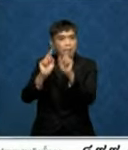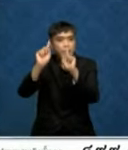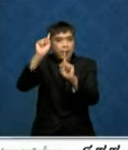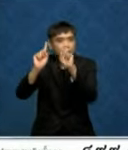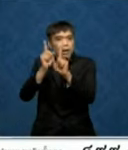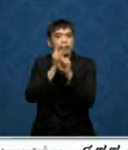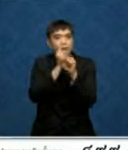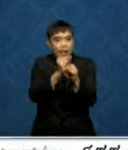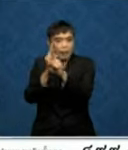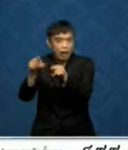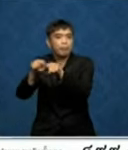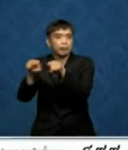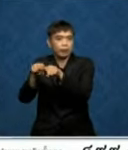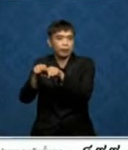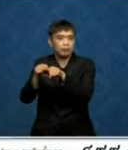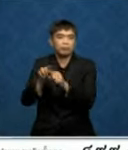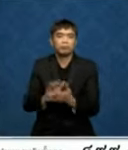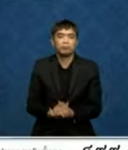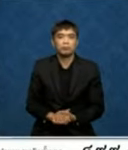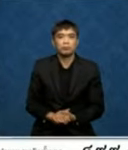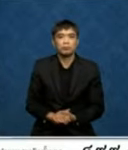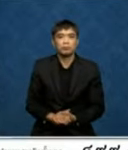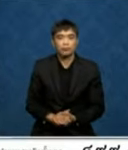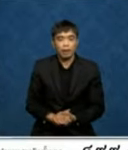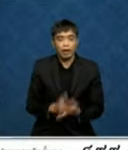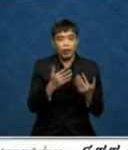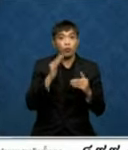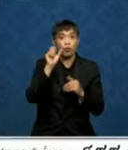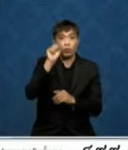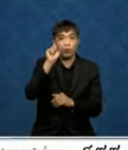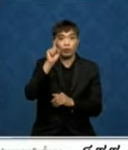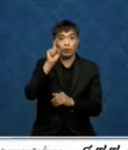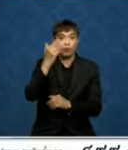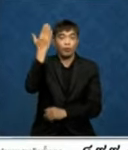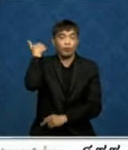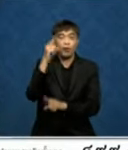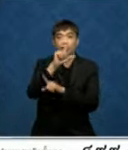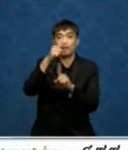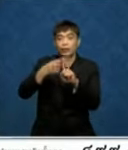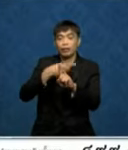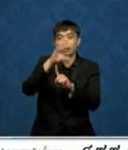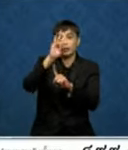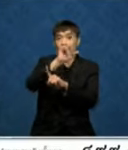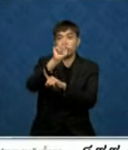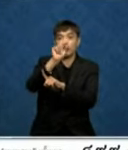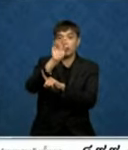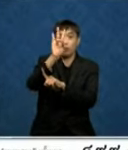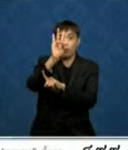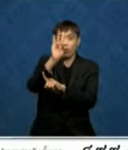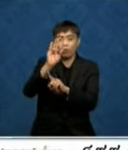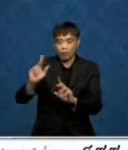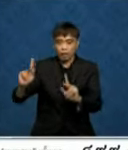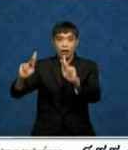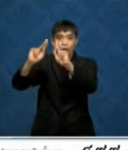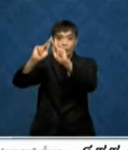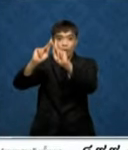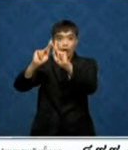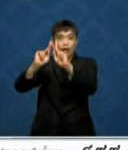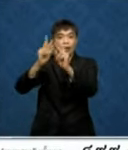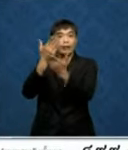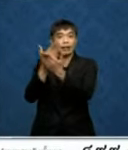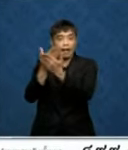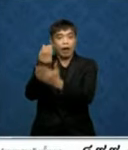ชุมต่อมาครับเมื่อวันศุกร์ที่แล้ว26กรกฎาคมค่อยหลังสัปดาห์เดียวกระทรวงการคลังแถลงประมาณการเศ